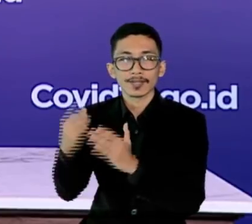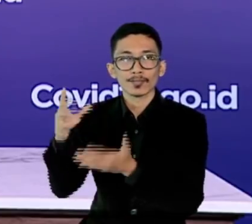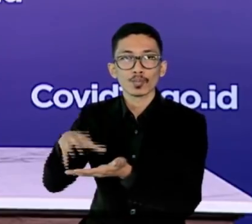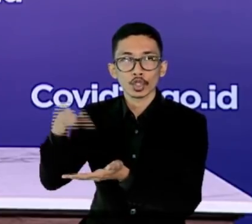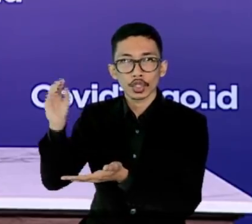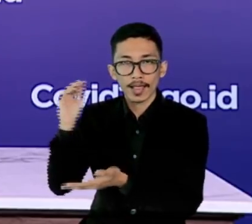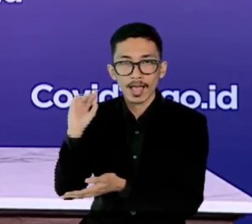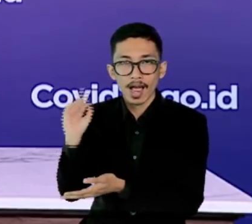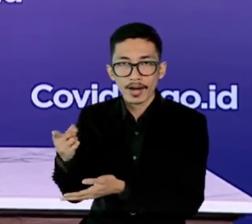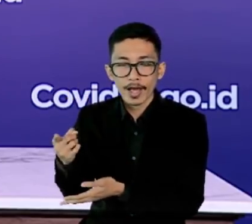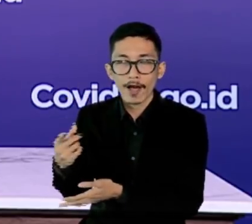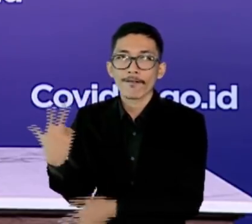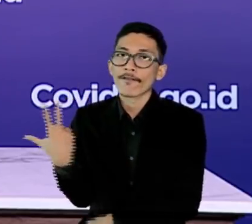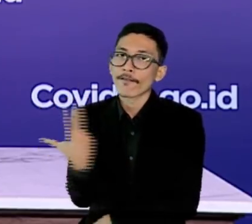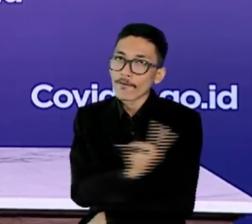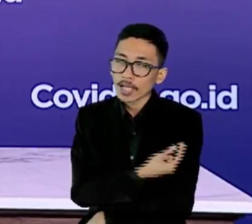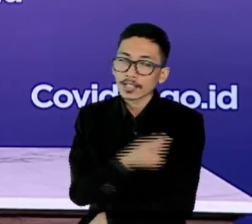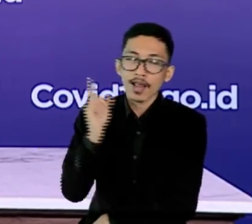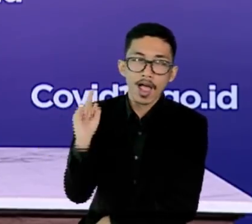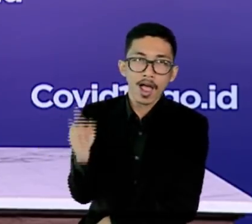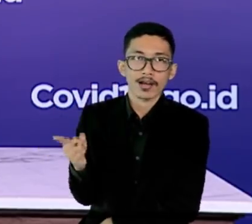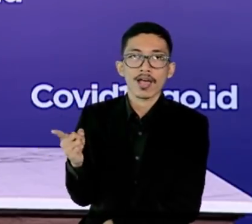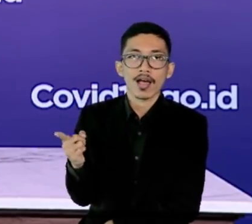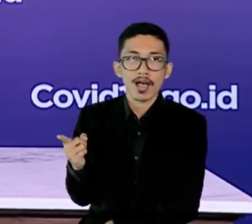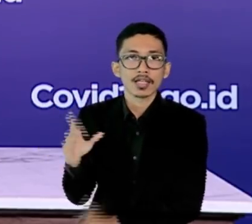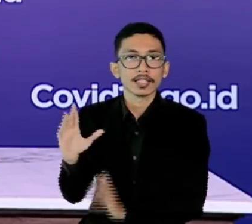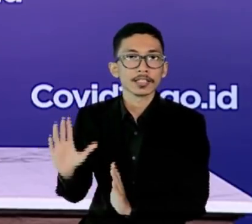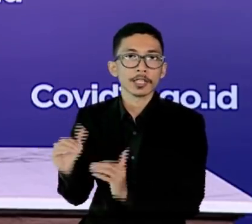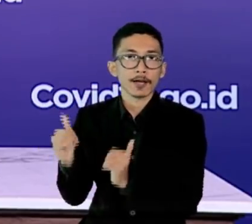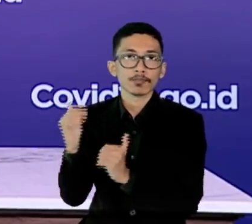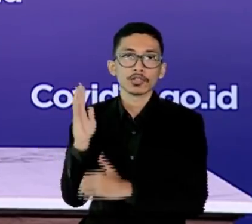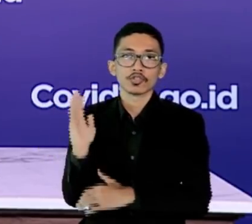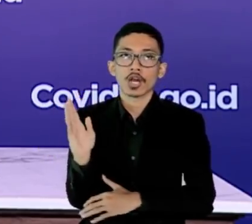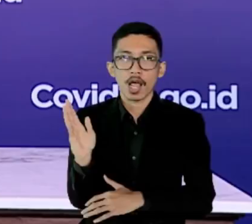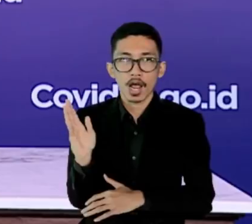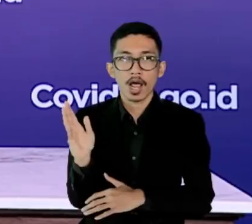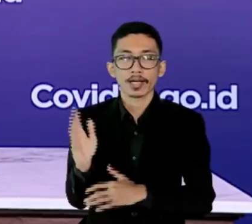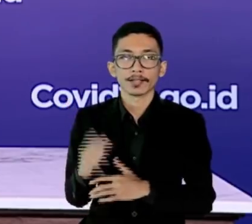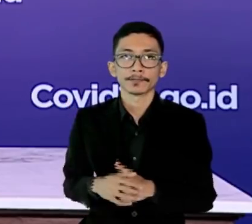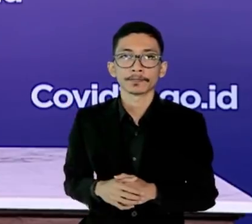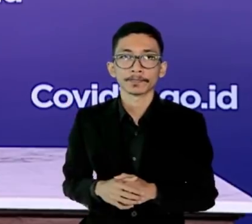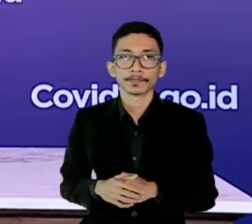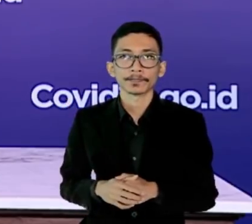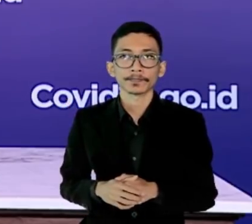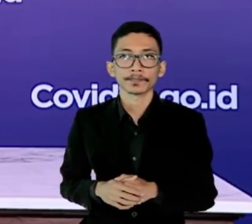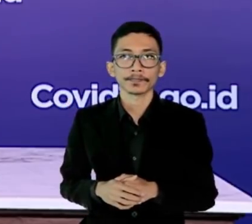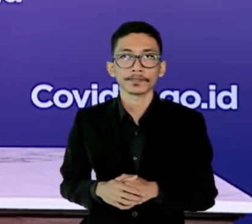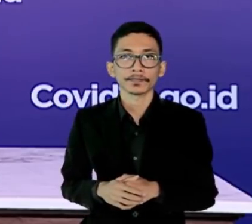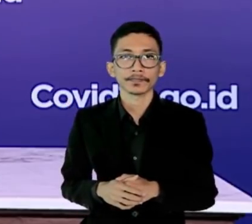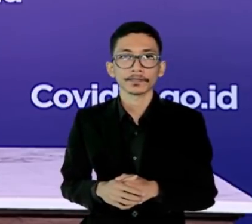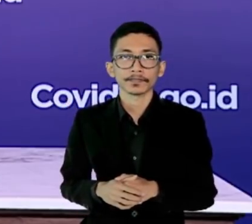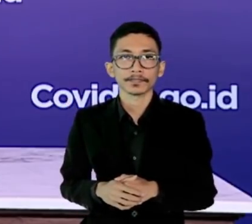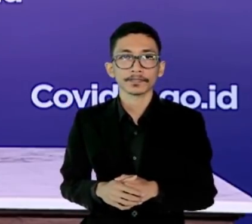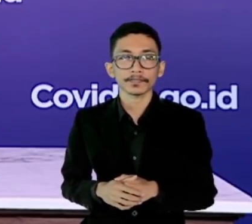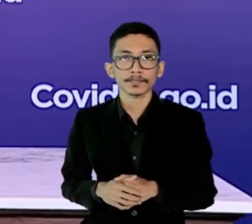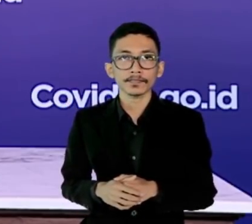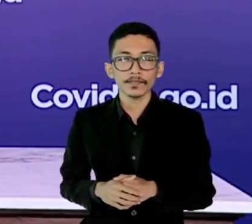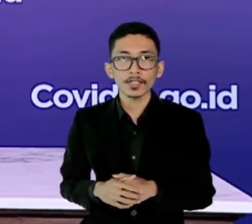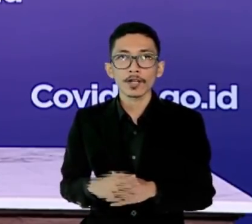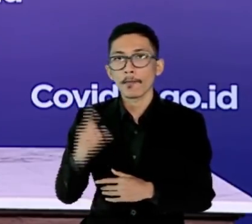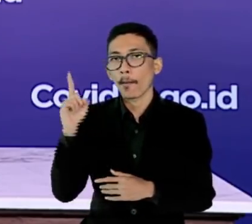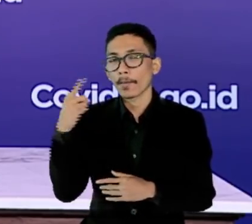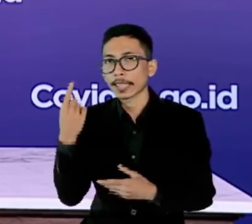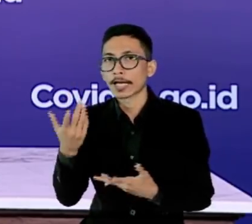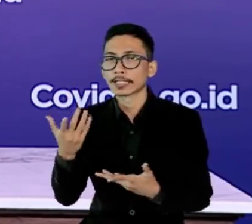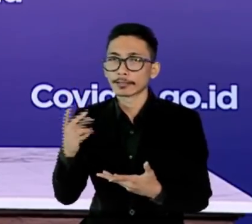fasilitas vaksinasi di lokasi setempat. Hal ini merupakan upaya antisipasi yang dilakukan